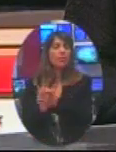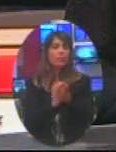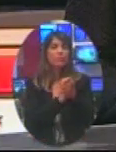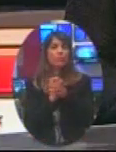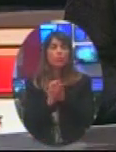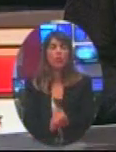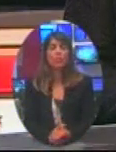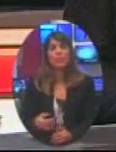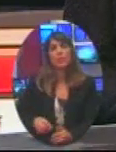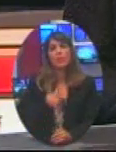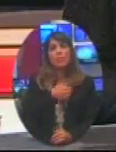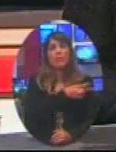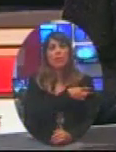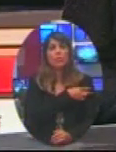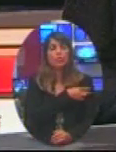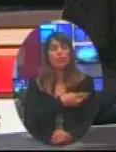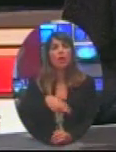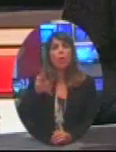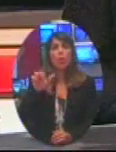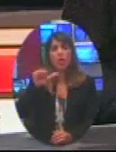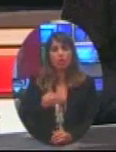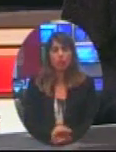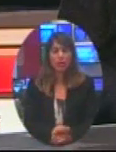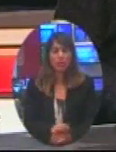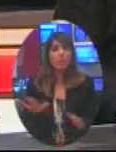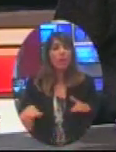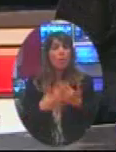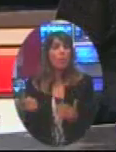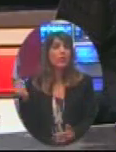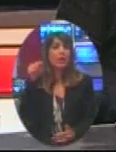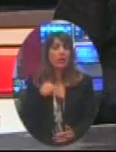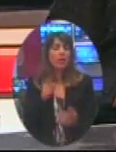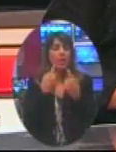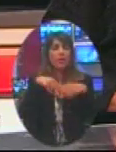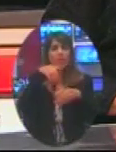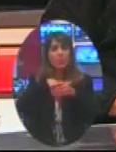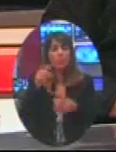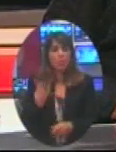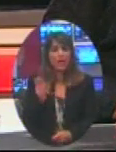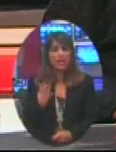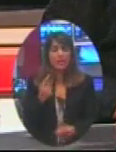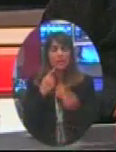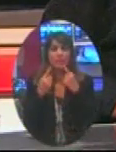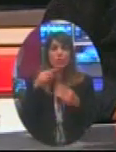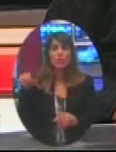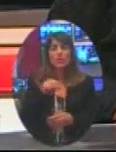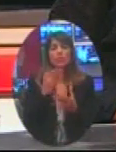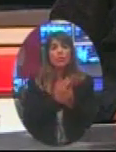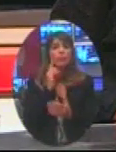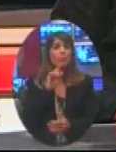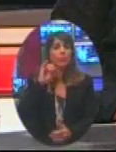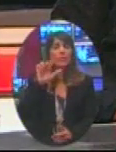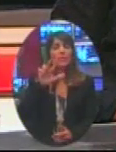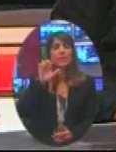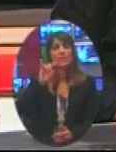מפכ"ל המשטרה, רב ניצב רוני אלשיך, הגיע הבוקר לוועדת הפנים לדיון בנושא מסמך יצחקי, אותו מסמך משטרתי סודי